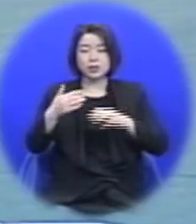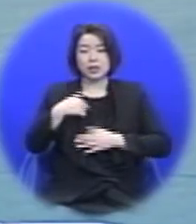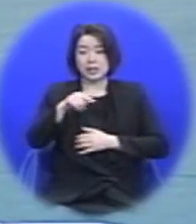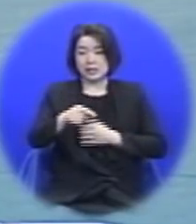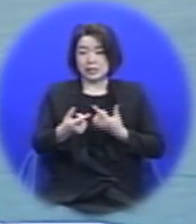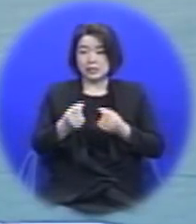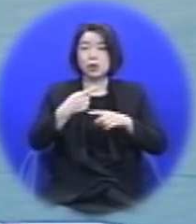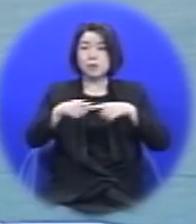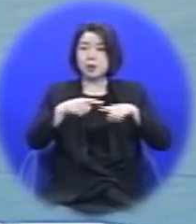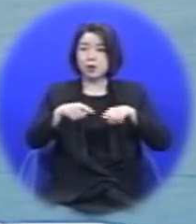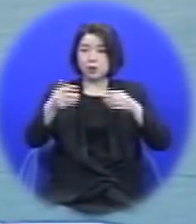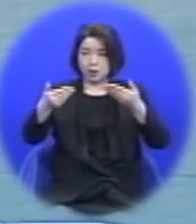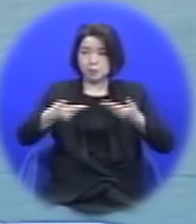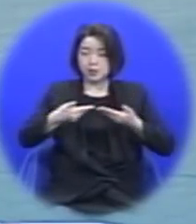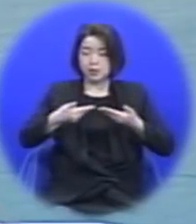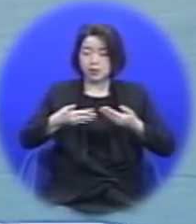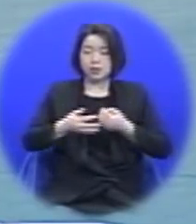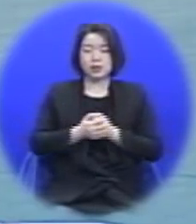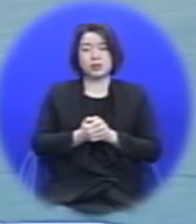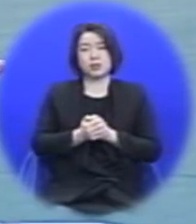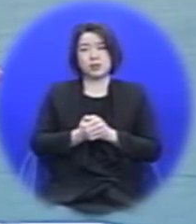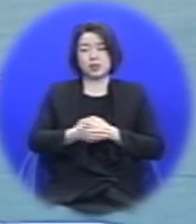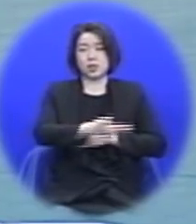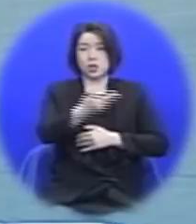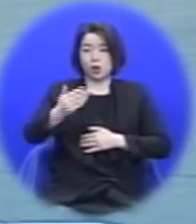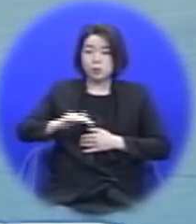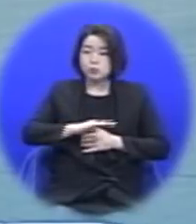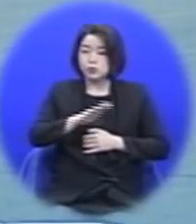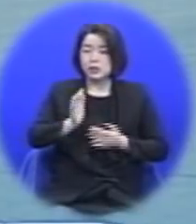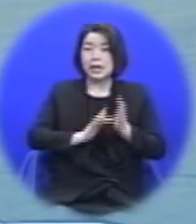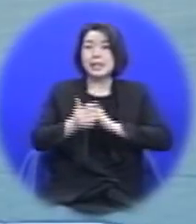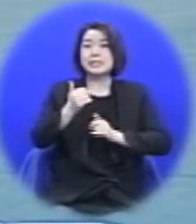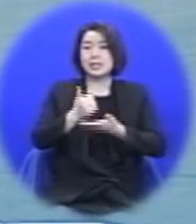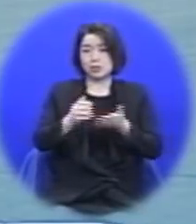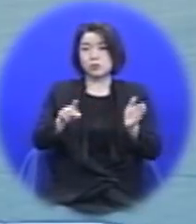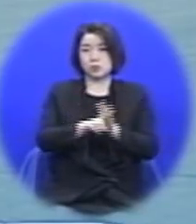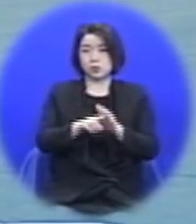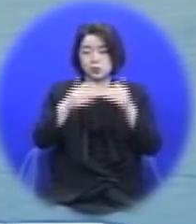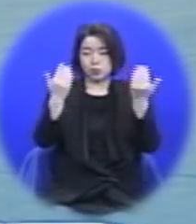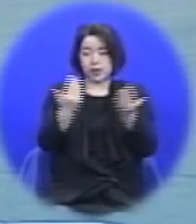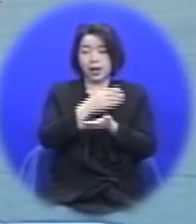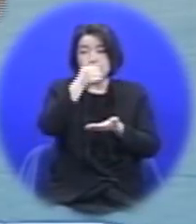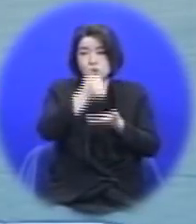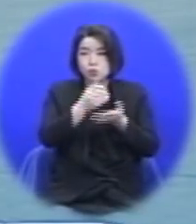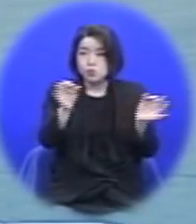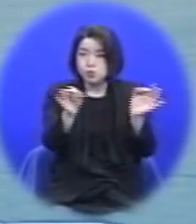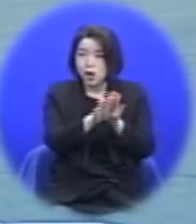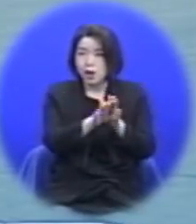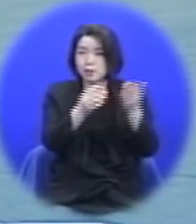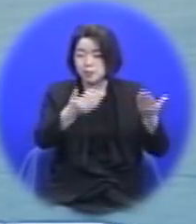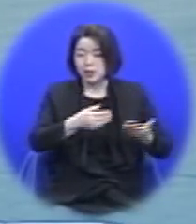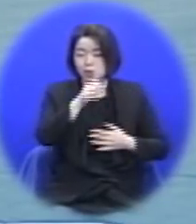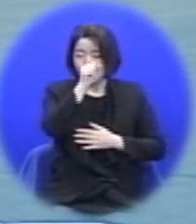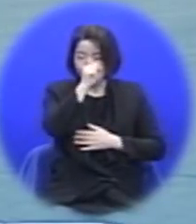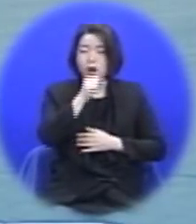받나. 여러분, 우리가 예수를 믿고 다 속죄함을 받았다고들